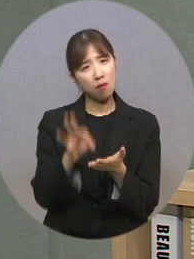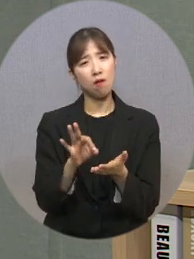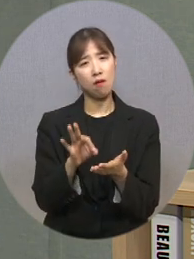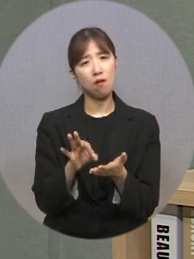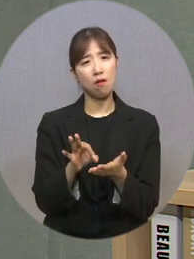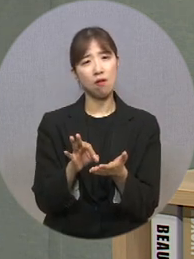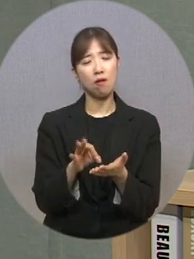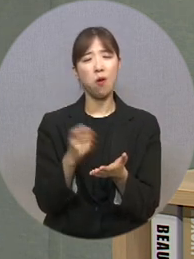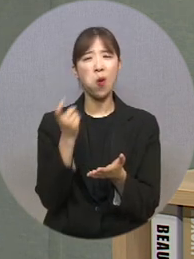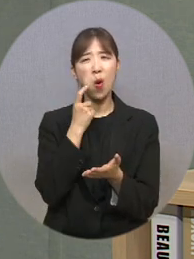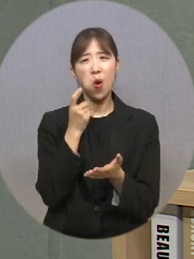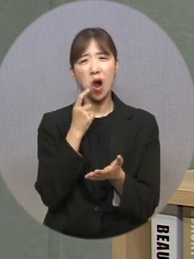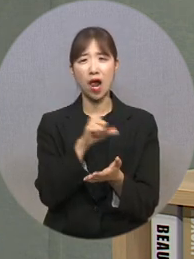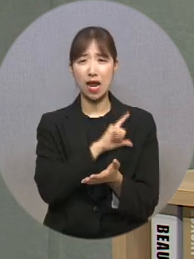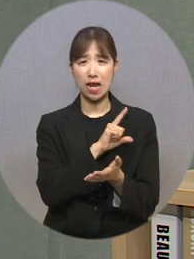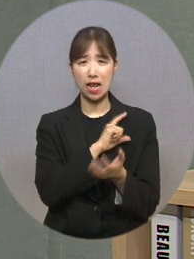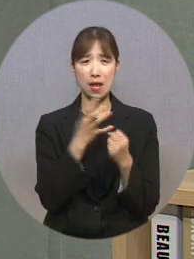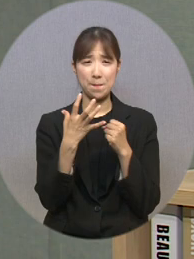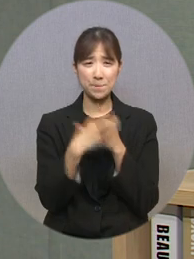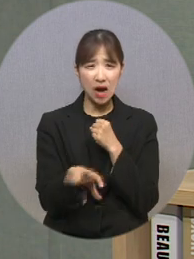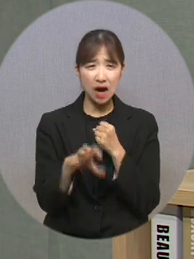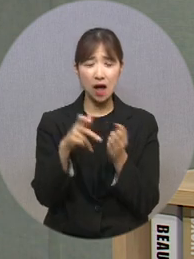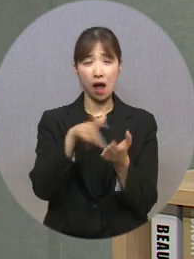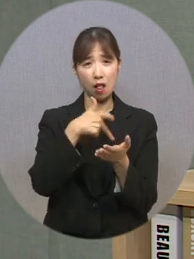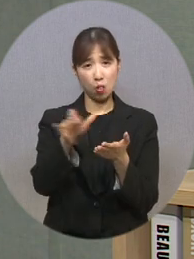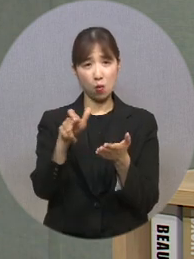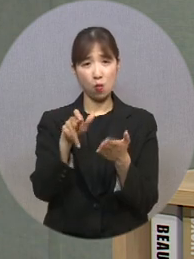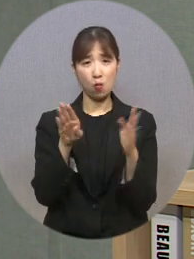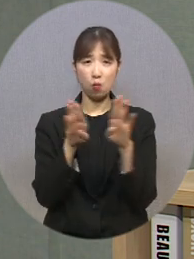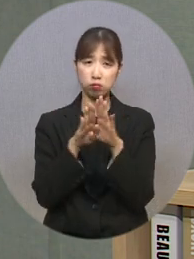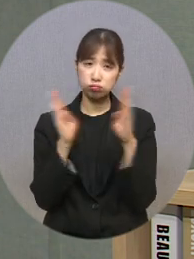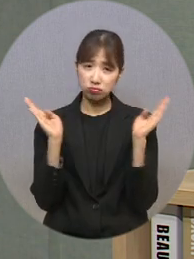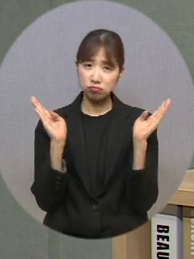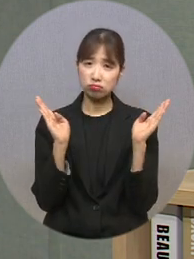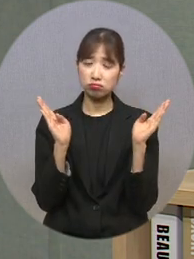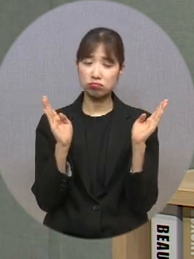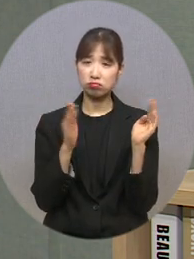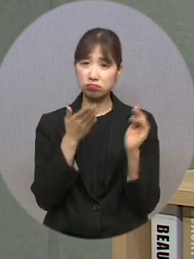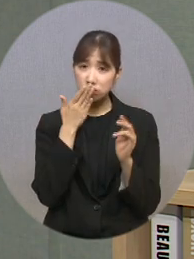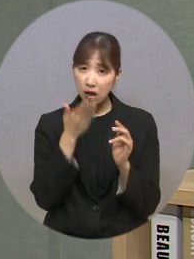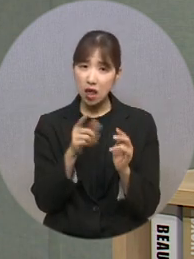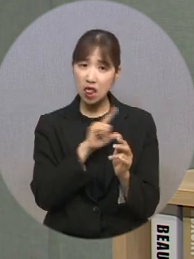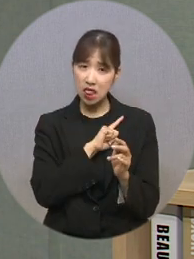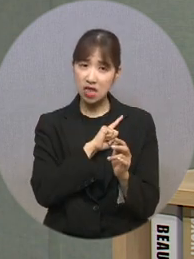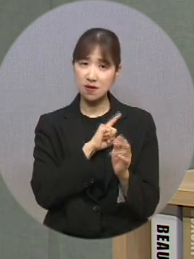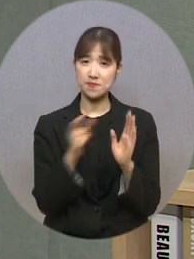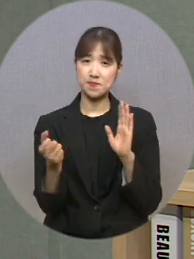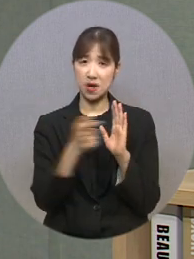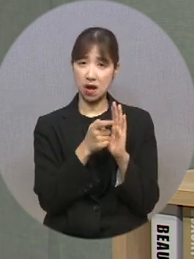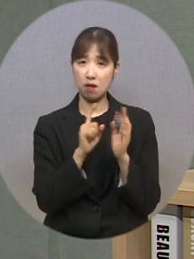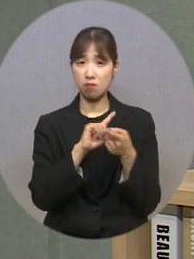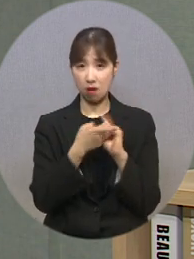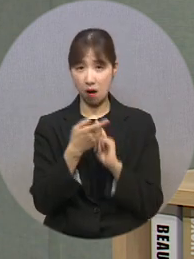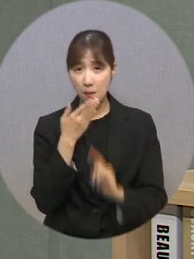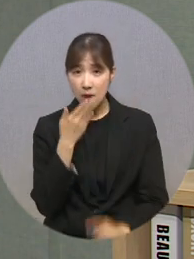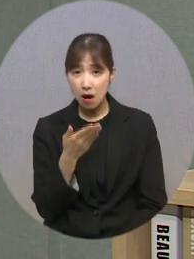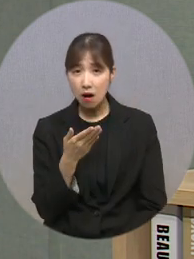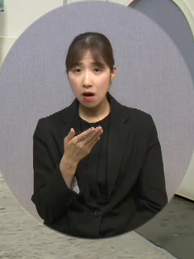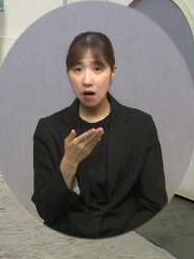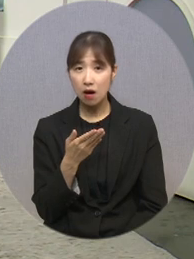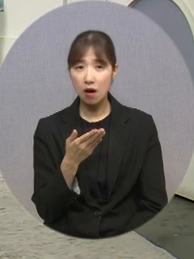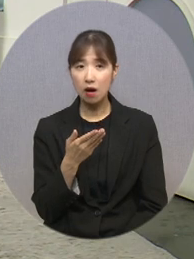때에 차명으로 카톡을 그 뭐 오픈한다거나 이름을 올릴 수